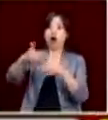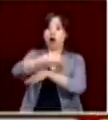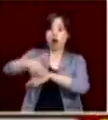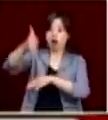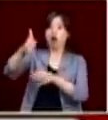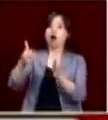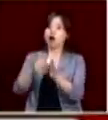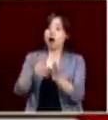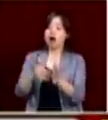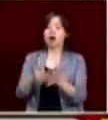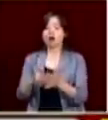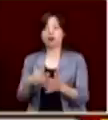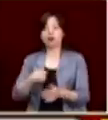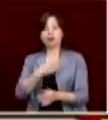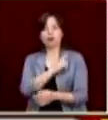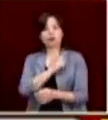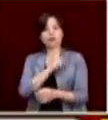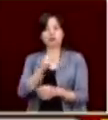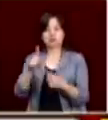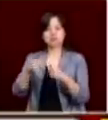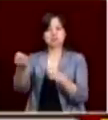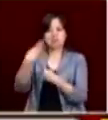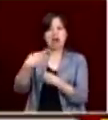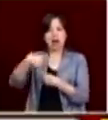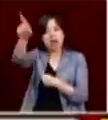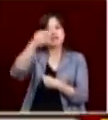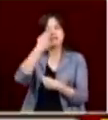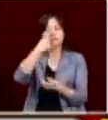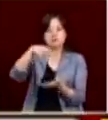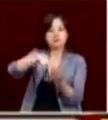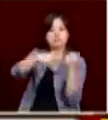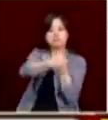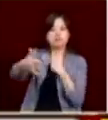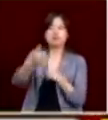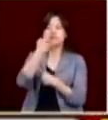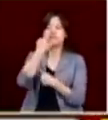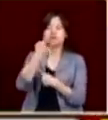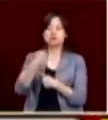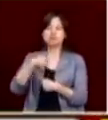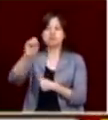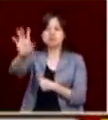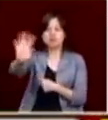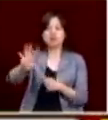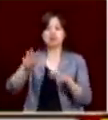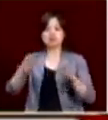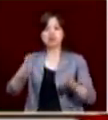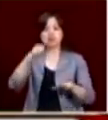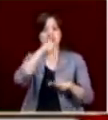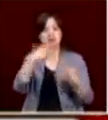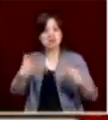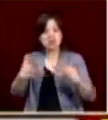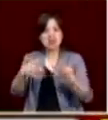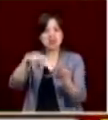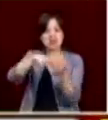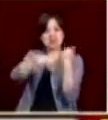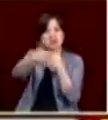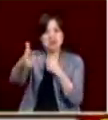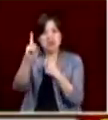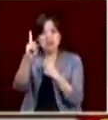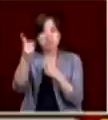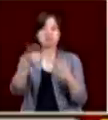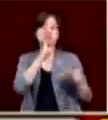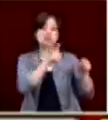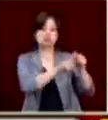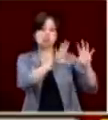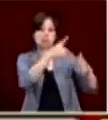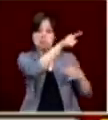着足侪人劝我去选立委，但是我拢甲伊讲吼，台湾即卖问题毋是一个立委，台湾的问题是中国的